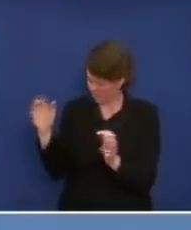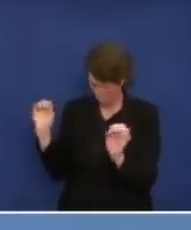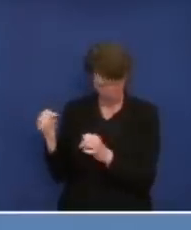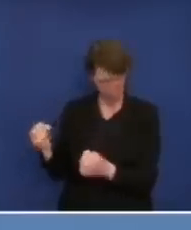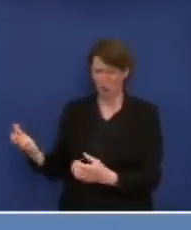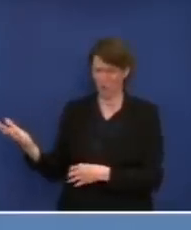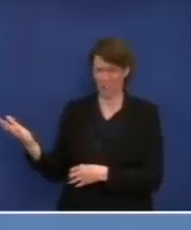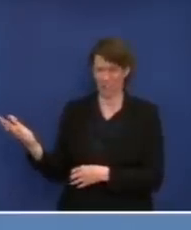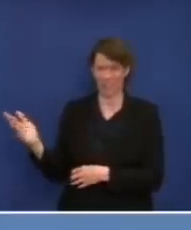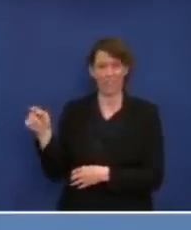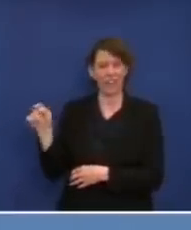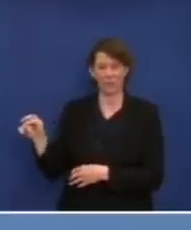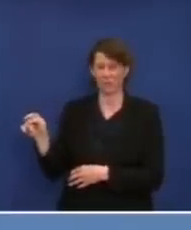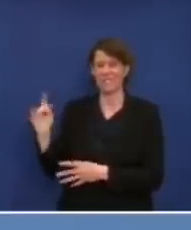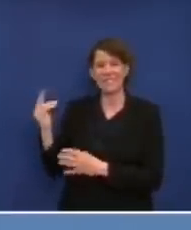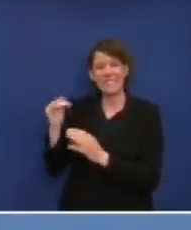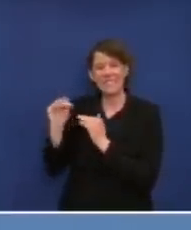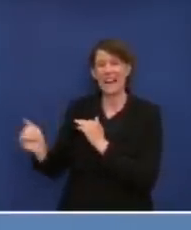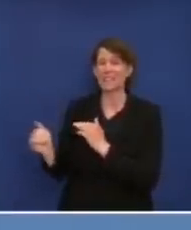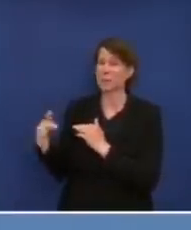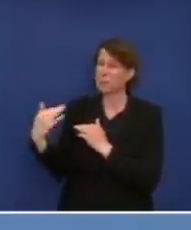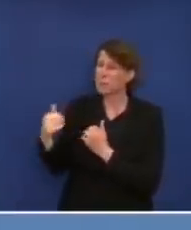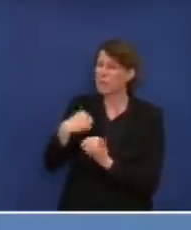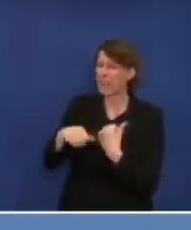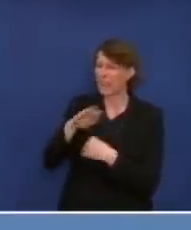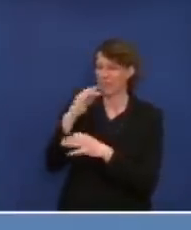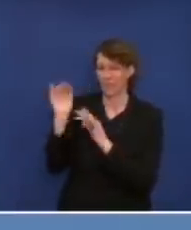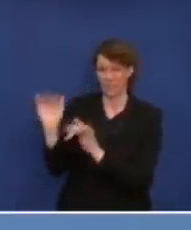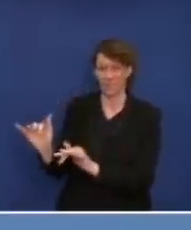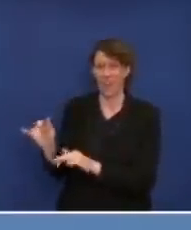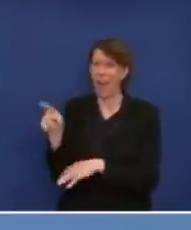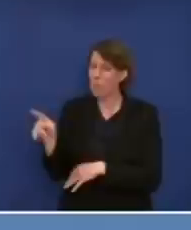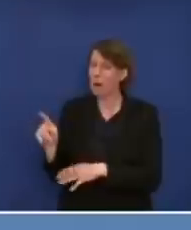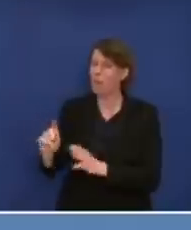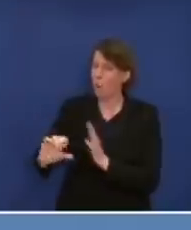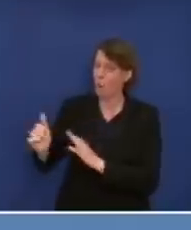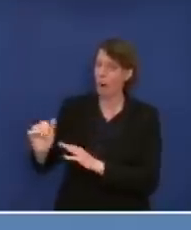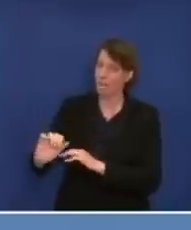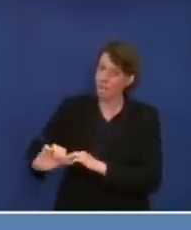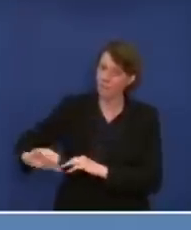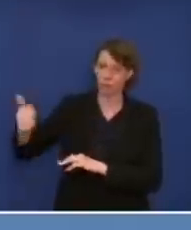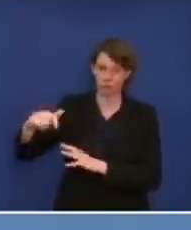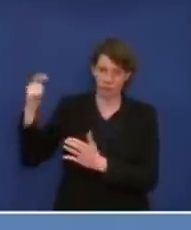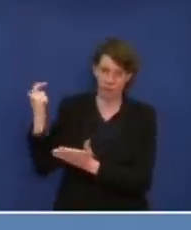ja, selbst für dieses leidgeprüfte Land als ein besonderer Einschnitt da.